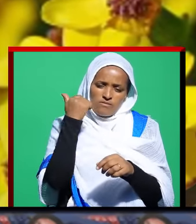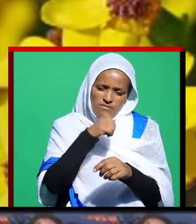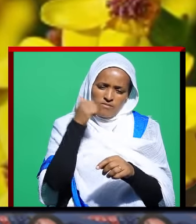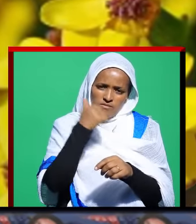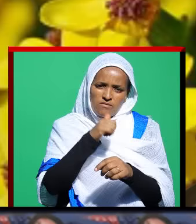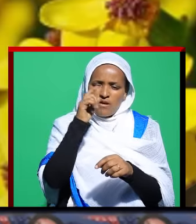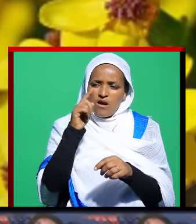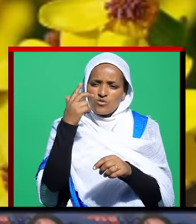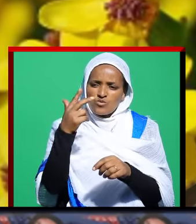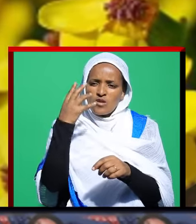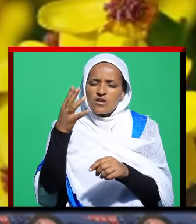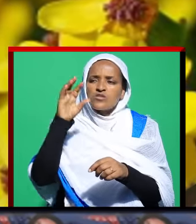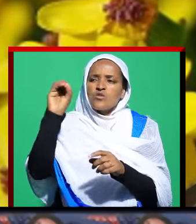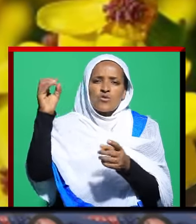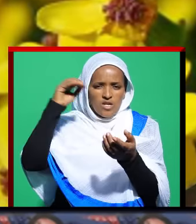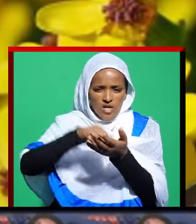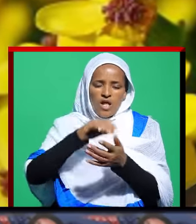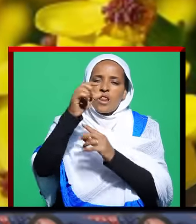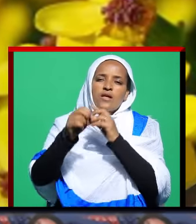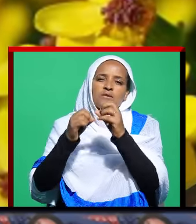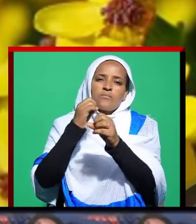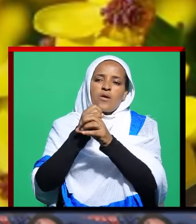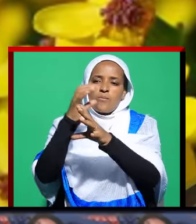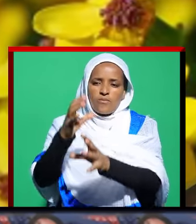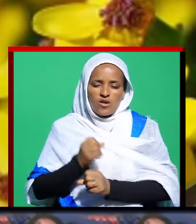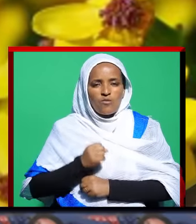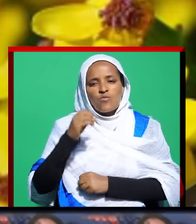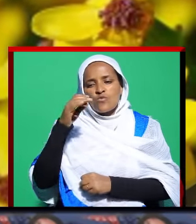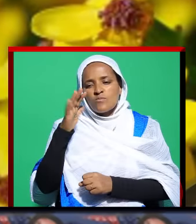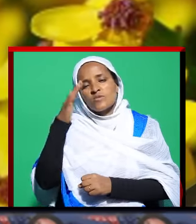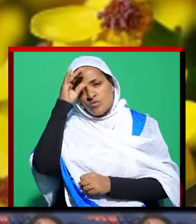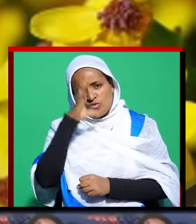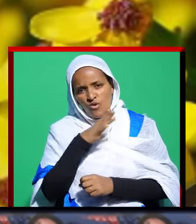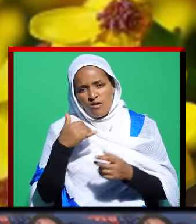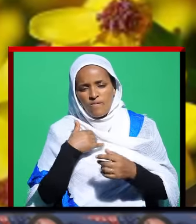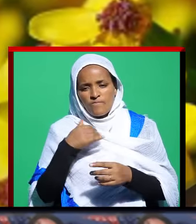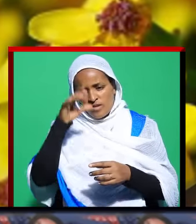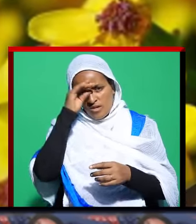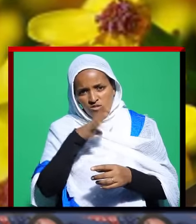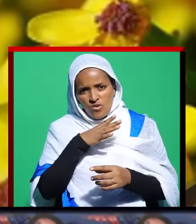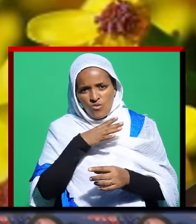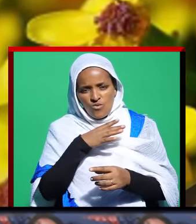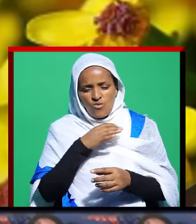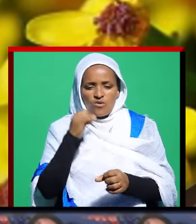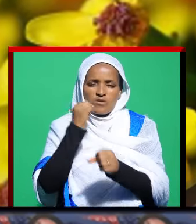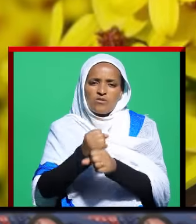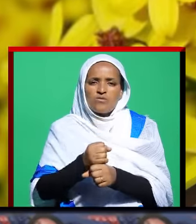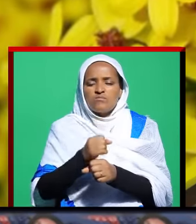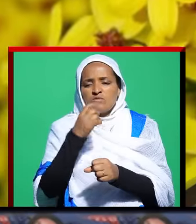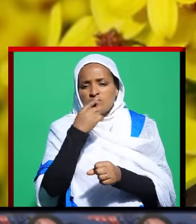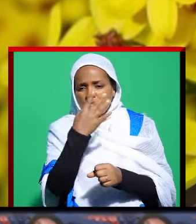አሳልፈው 1 3 4 0 ብለው እድሜ የሚቀበሉ የሚመስላቸው ሰዎች አሉ። ሰው ከቡና ቤት እድሜን የተቀበለ መስሎ